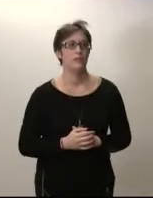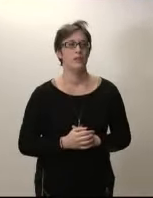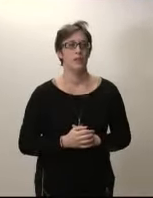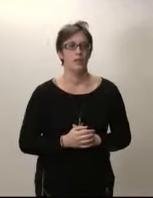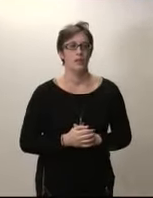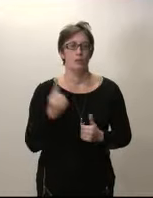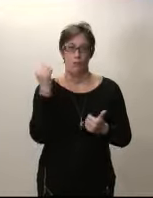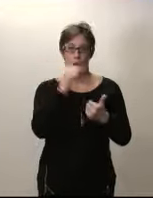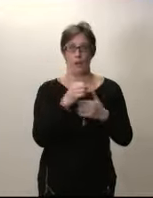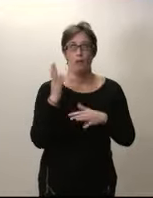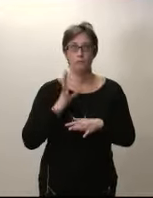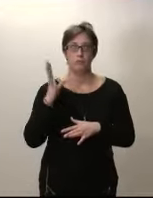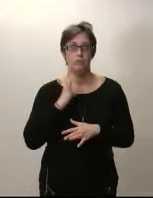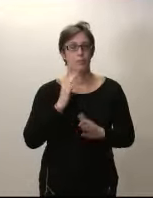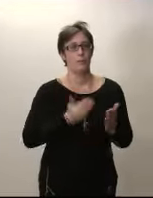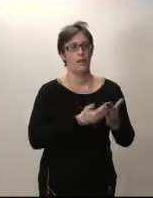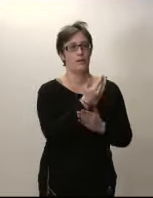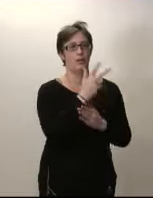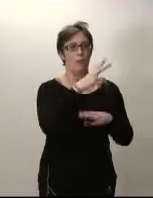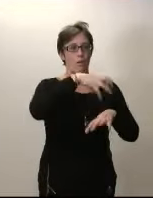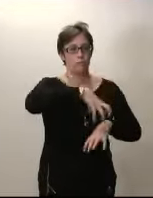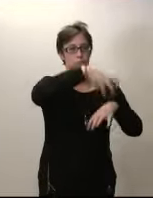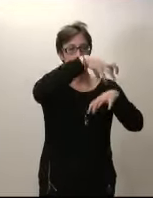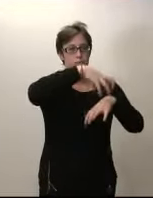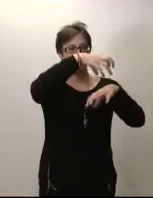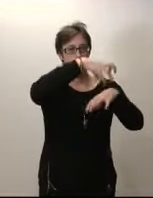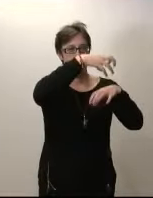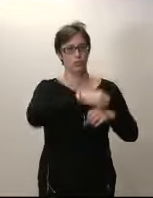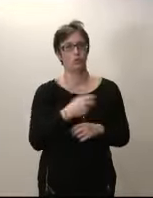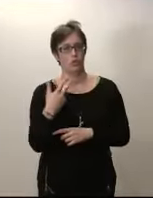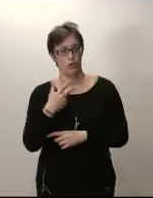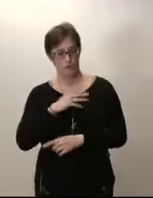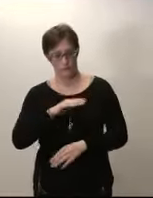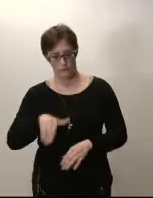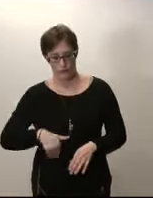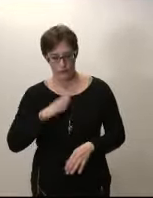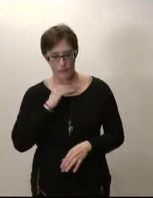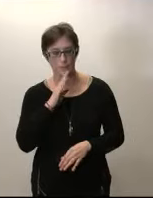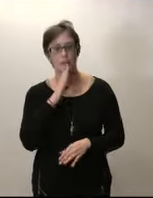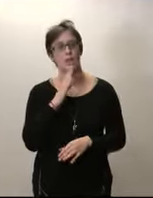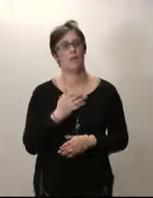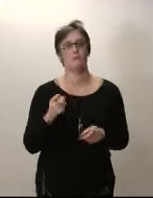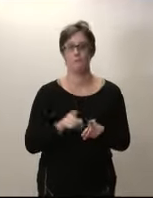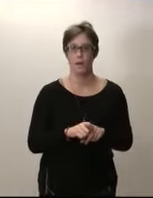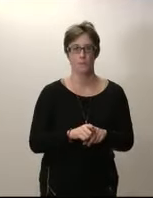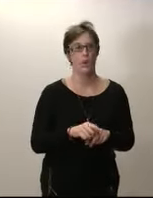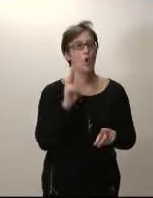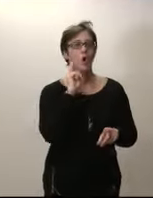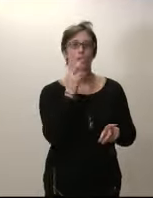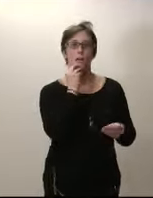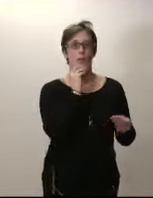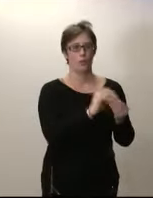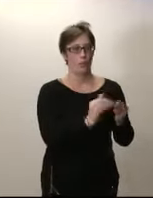3 décollages le matin, 3 décollages en fin d'après-midi. Pour les décollages du matin, puisqu'ils avaient lieu très tôt, en général, il n'y avait pas de